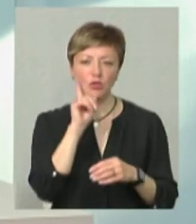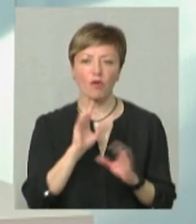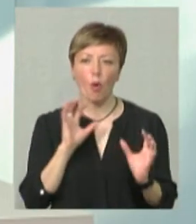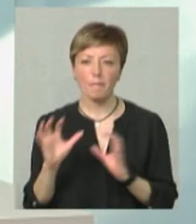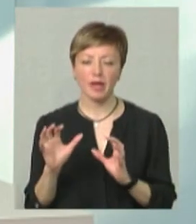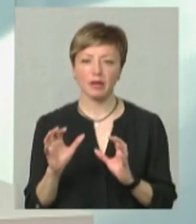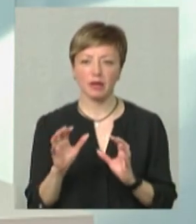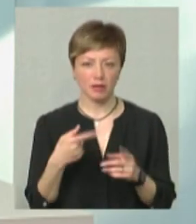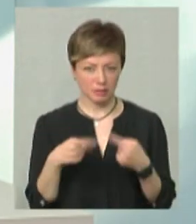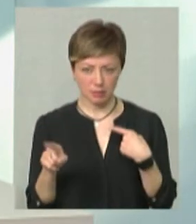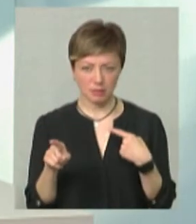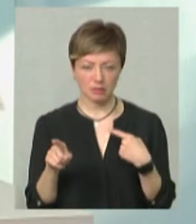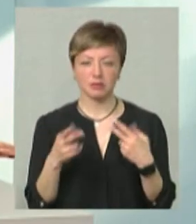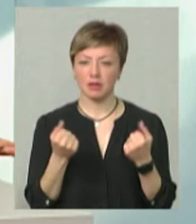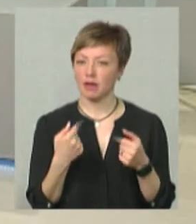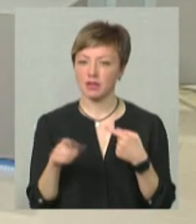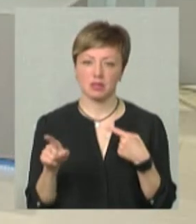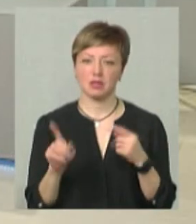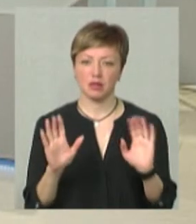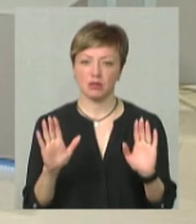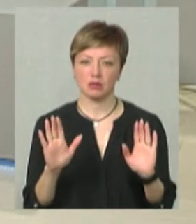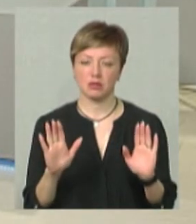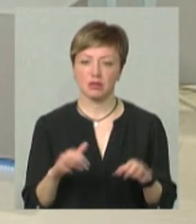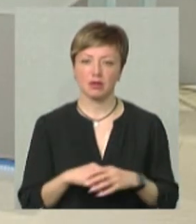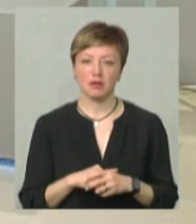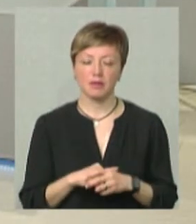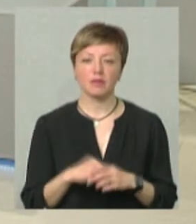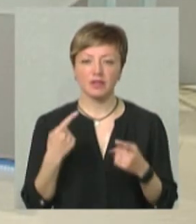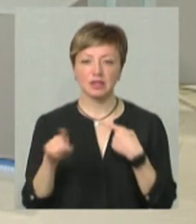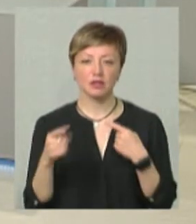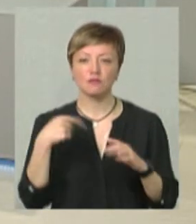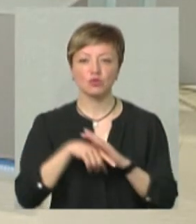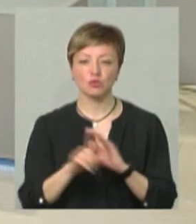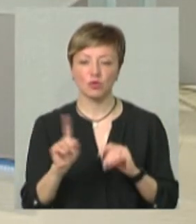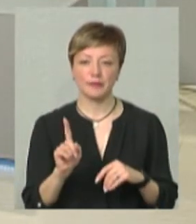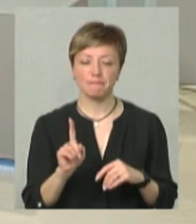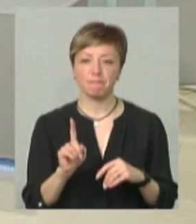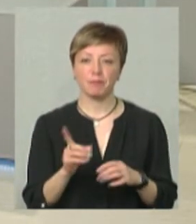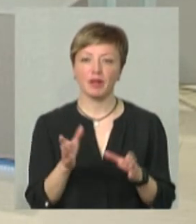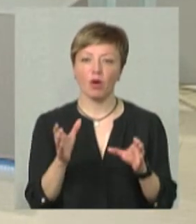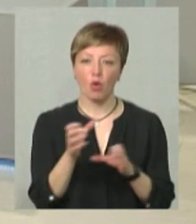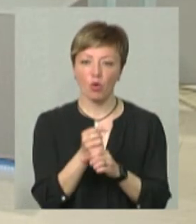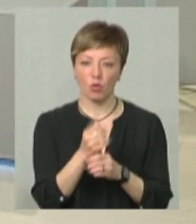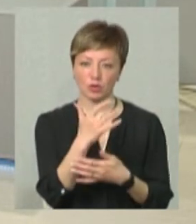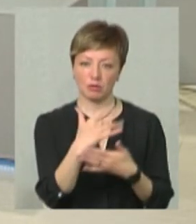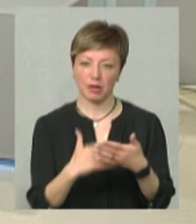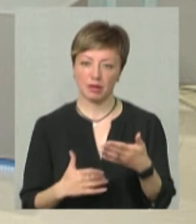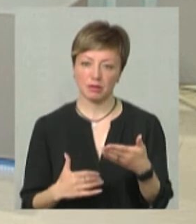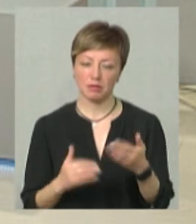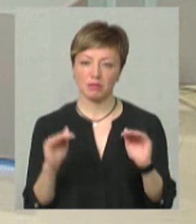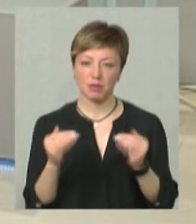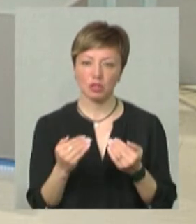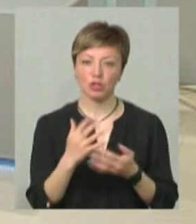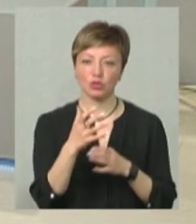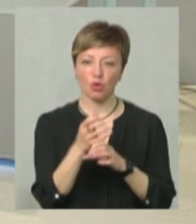опіки? Вони відрізняються від як патронатній сім'ї? Вони відрізняються, вони скорочений пакет документів і